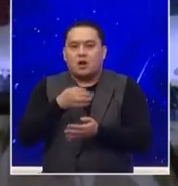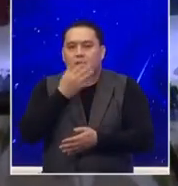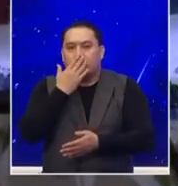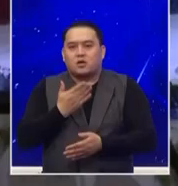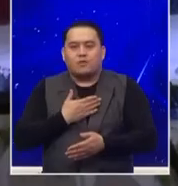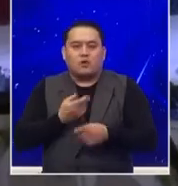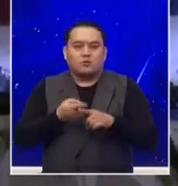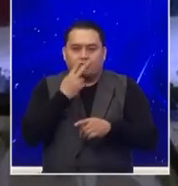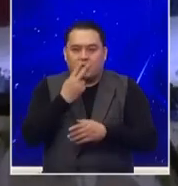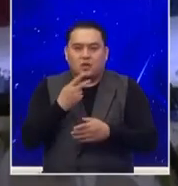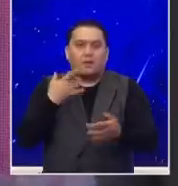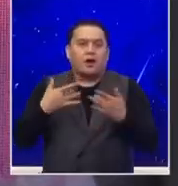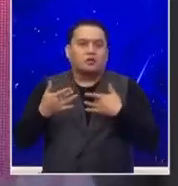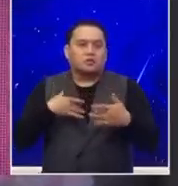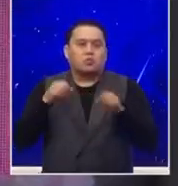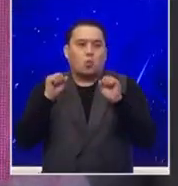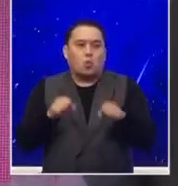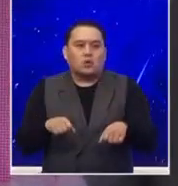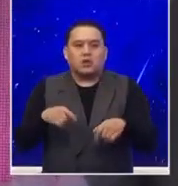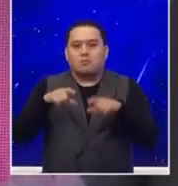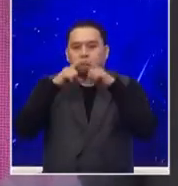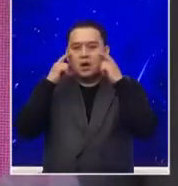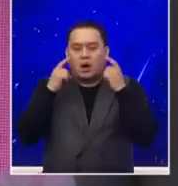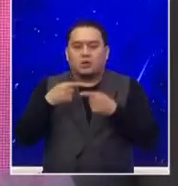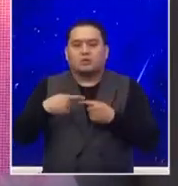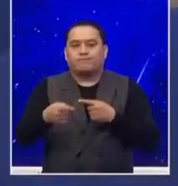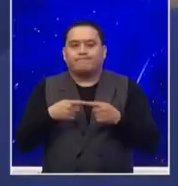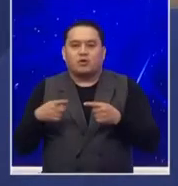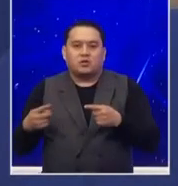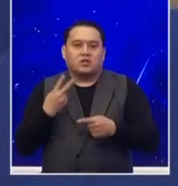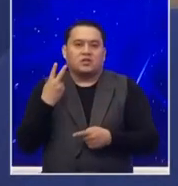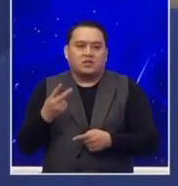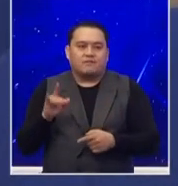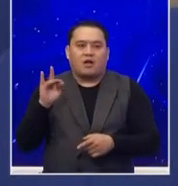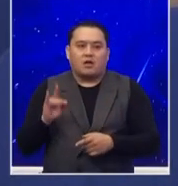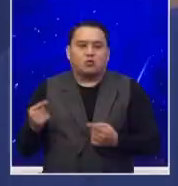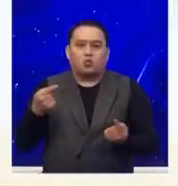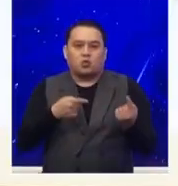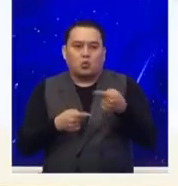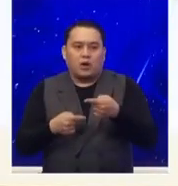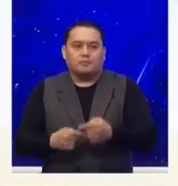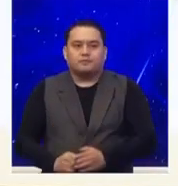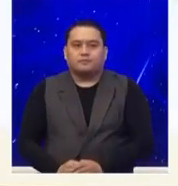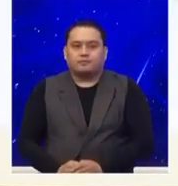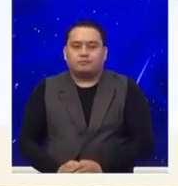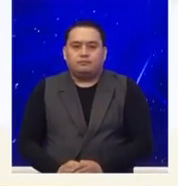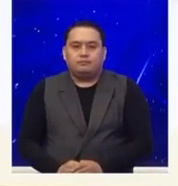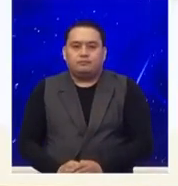Полюбоваться выступлениями местных артистов они смогли в масках с соблюдением дистанции в два кресла друг от друга.